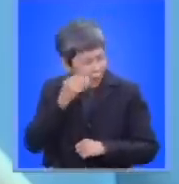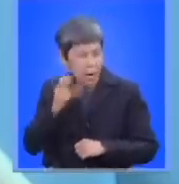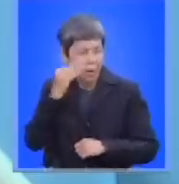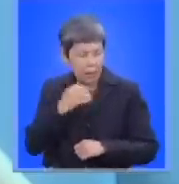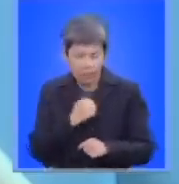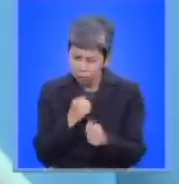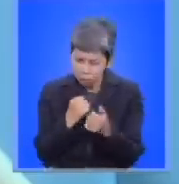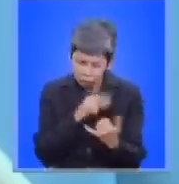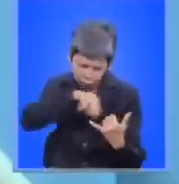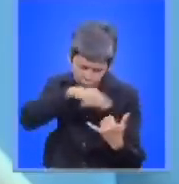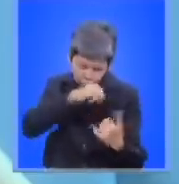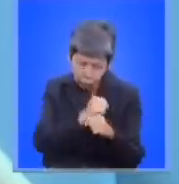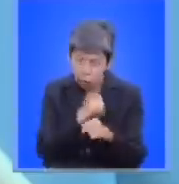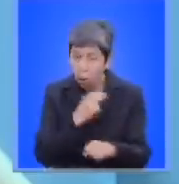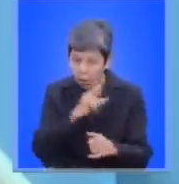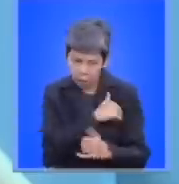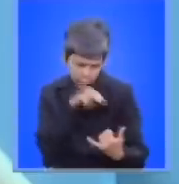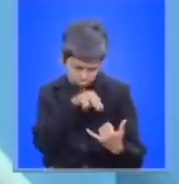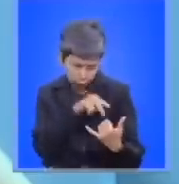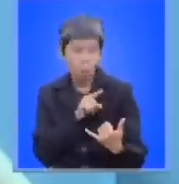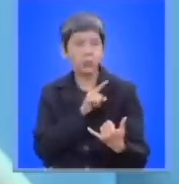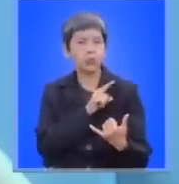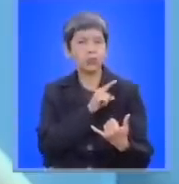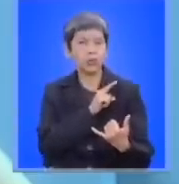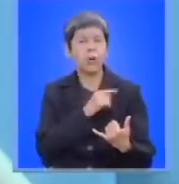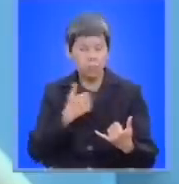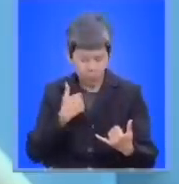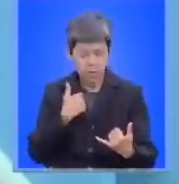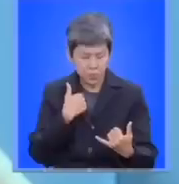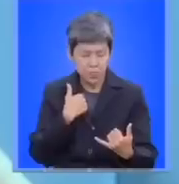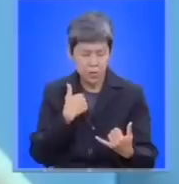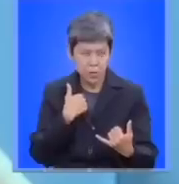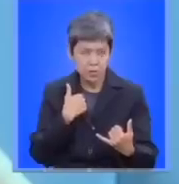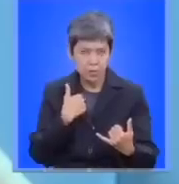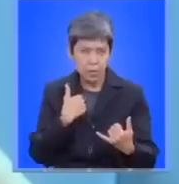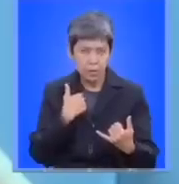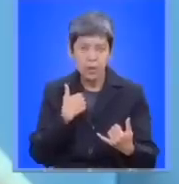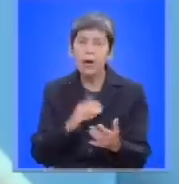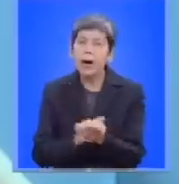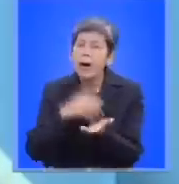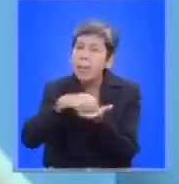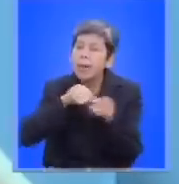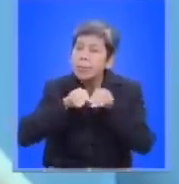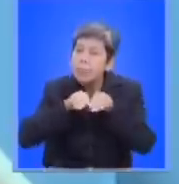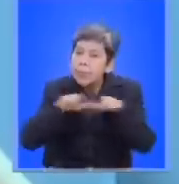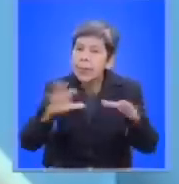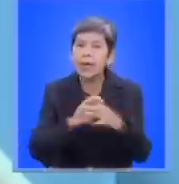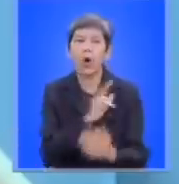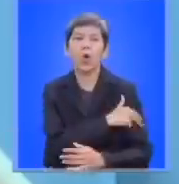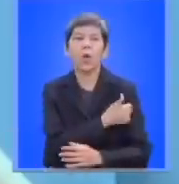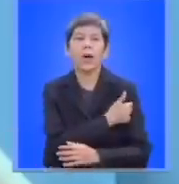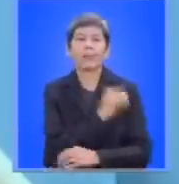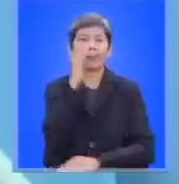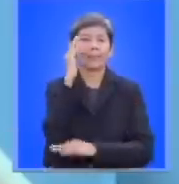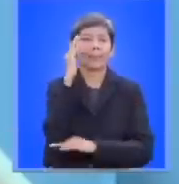แต่ก็อยู่ที่ดุลพินิจของแพทย์นะครับก็คงมีเรื่องที่จะแถลงให้ทราบในส่วนของโรงพยาบาลราชวิถีเพียงเ